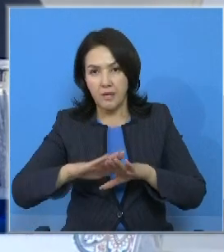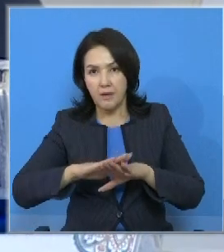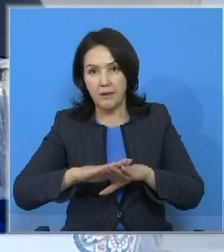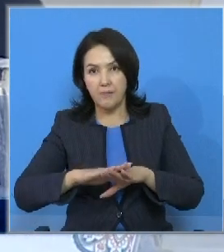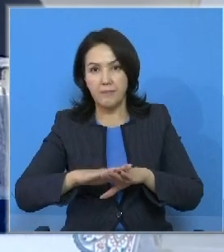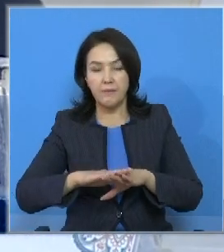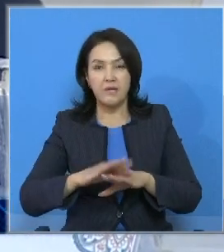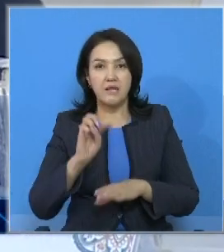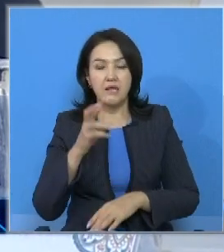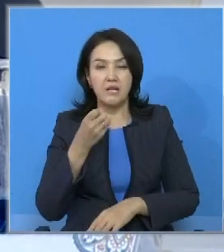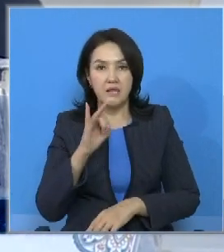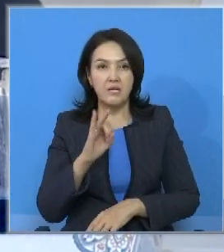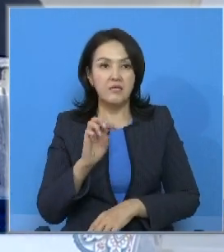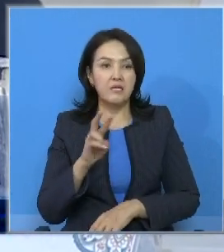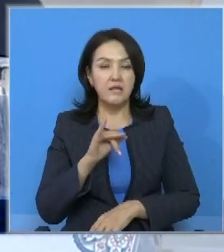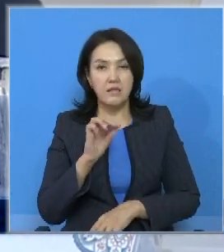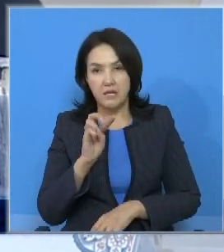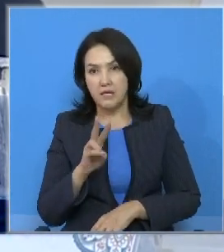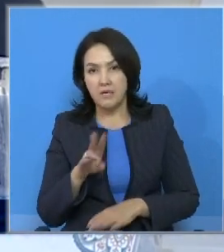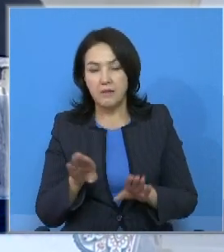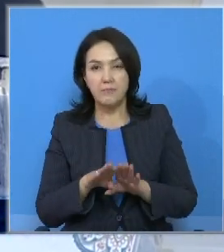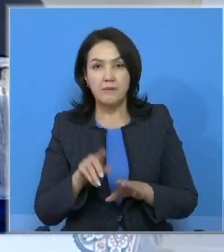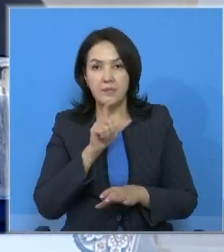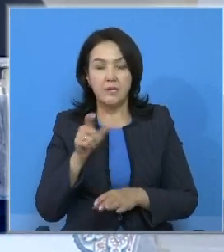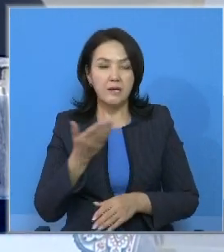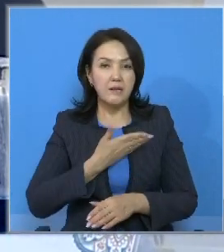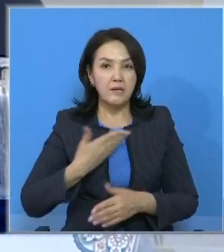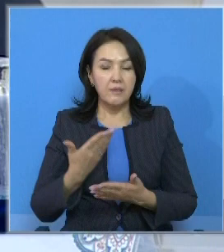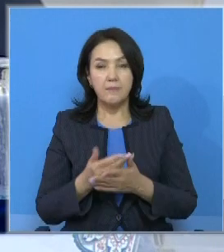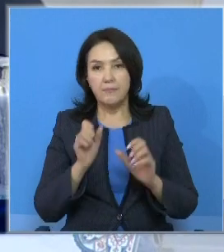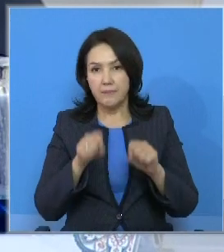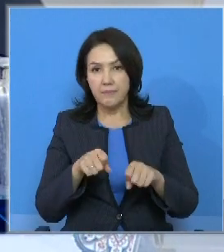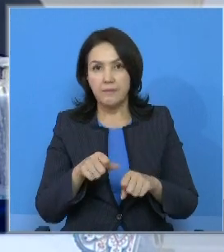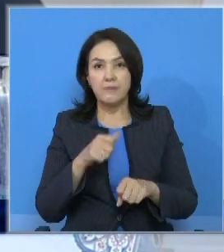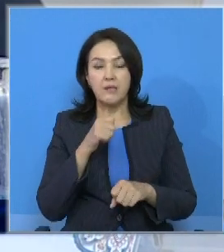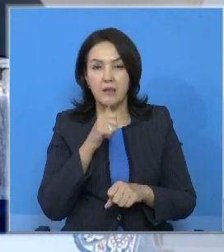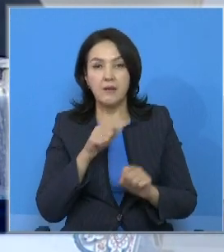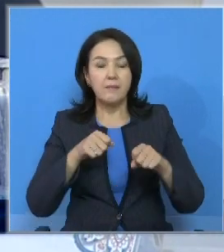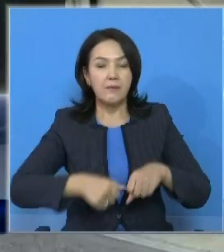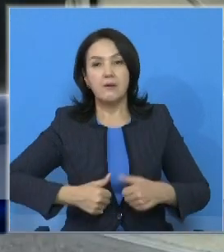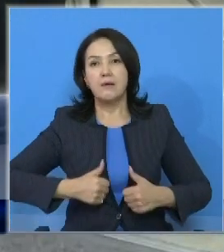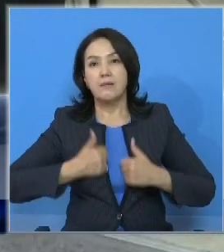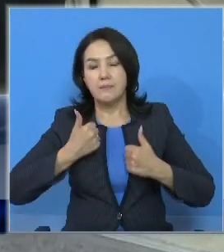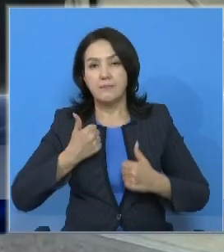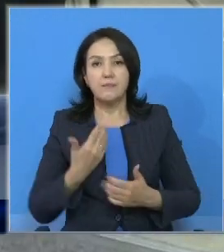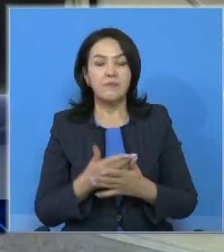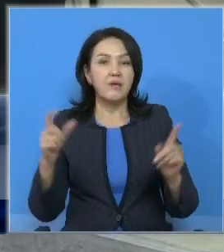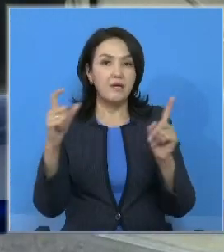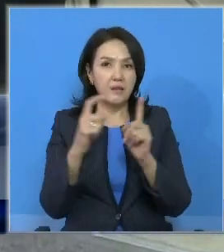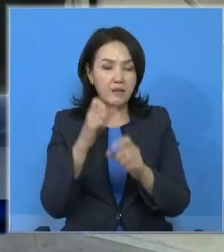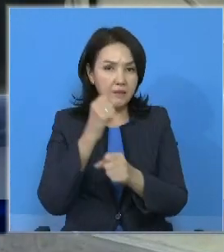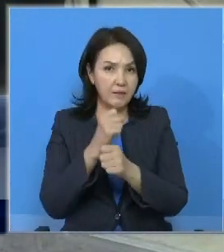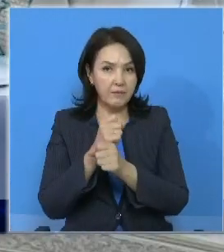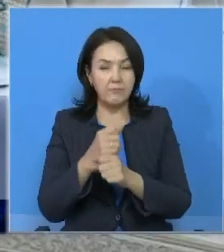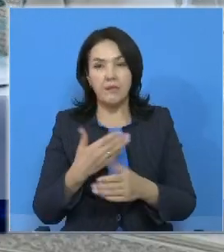имевшими статус классически нейтральных. Граждане нашей страны могут по праву этим гордиться. Слово и дело